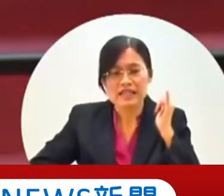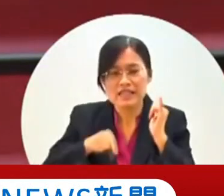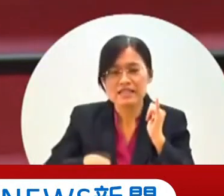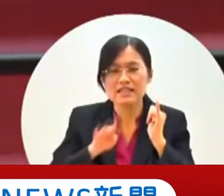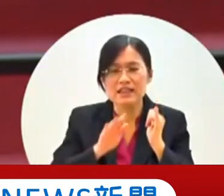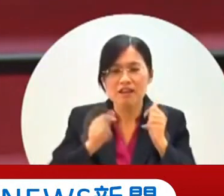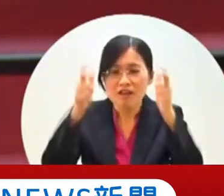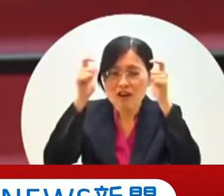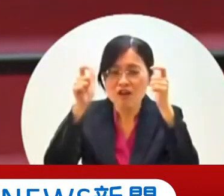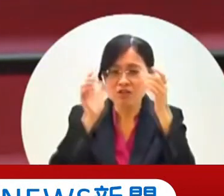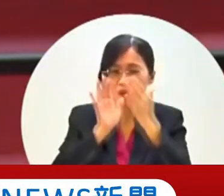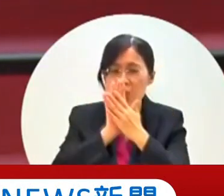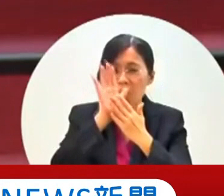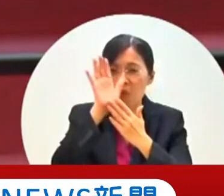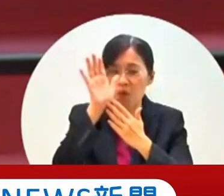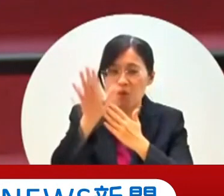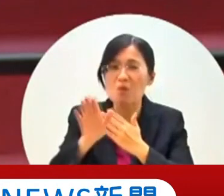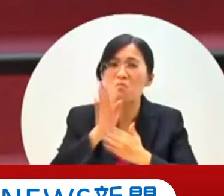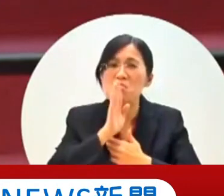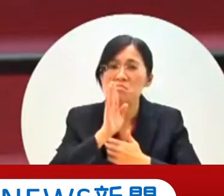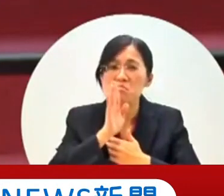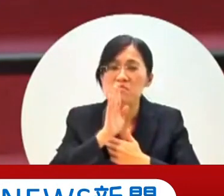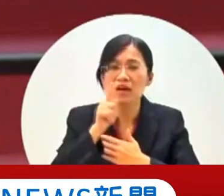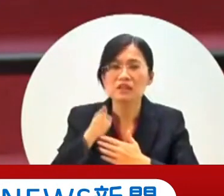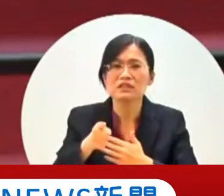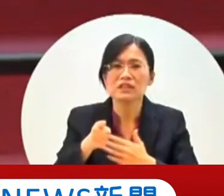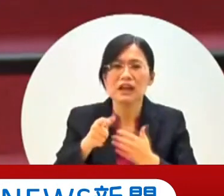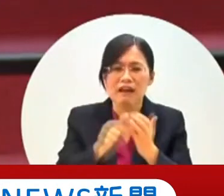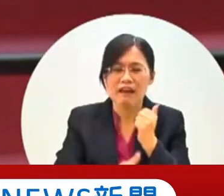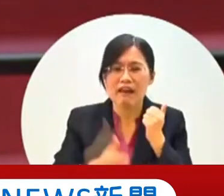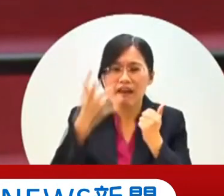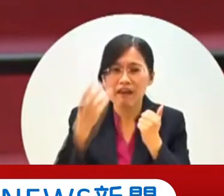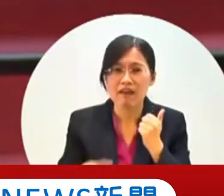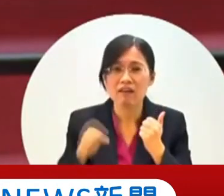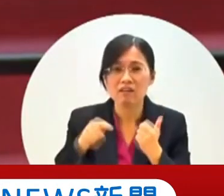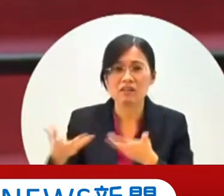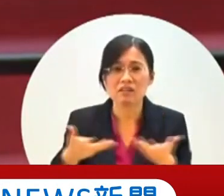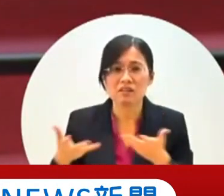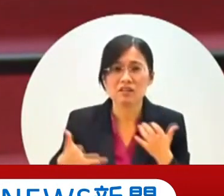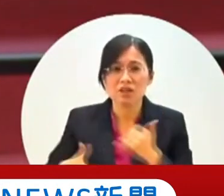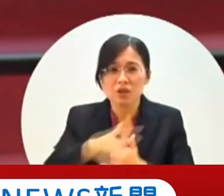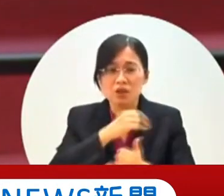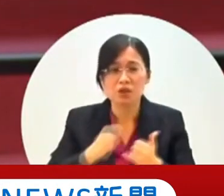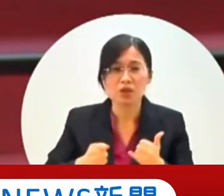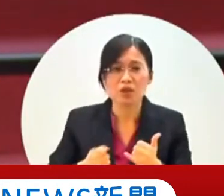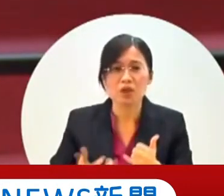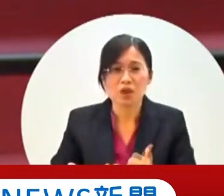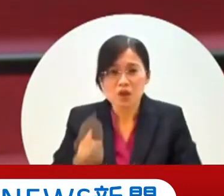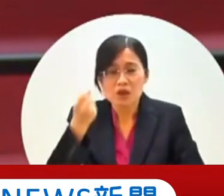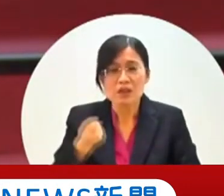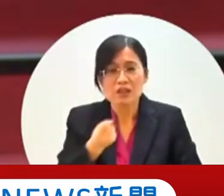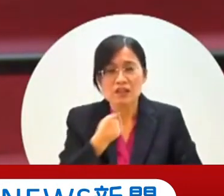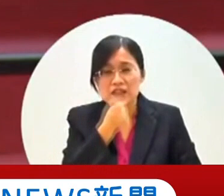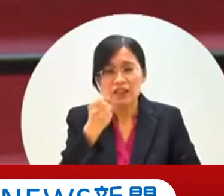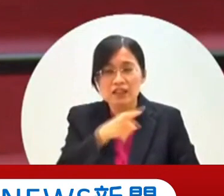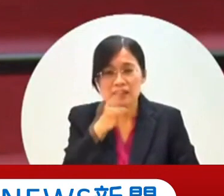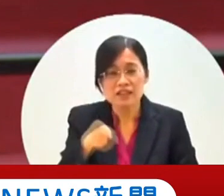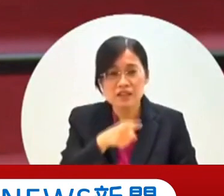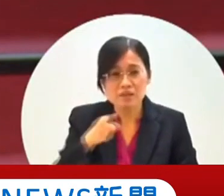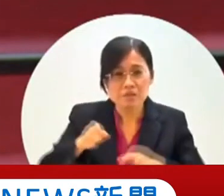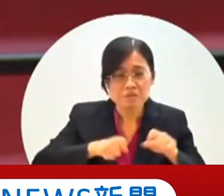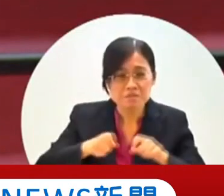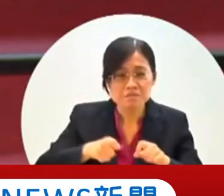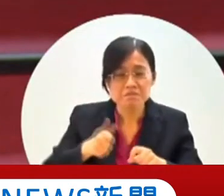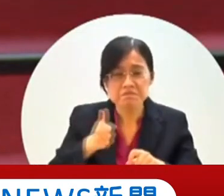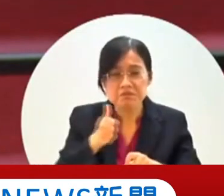雄的未来。面对少子化问题，我们需要全国的决策者们以及全民的共识，进行积极的